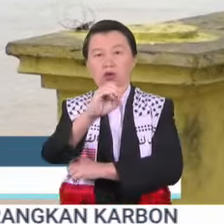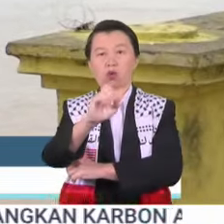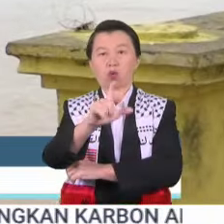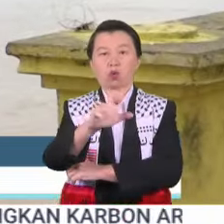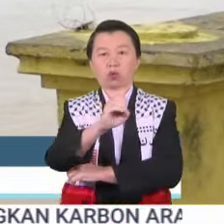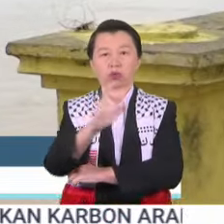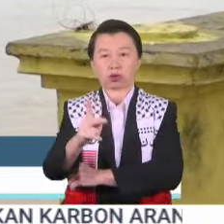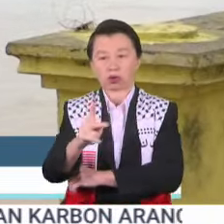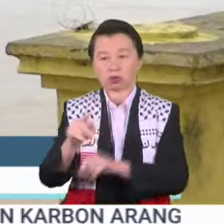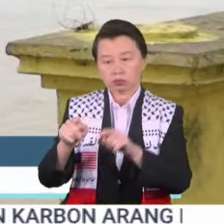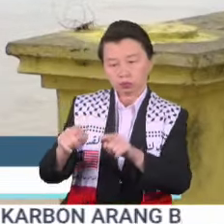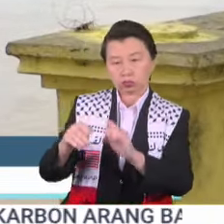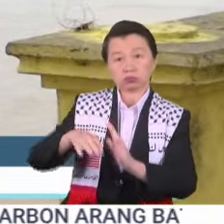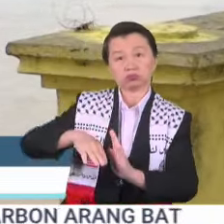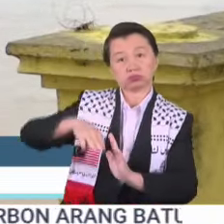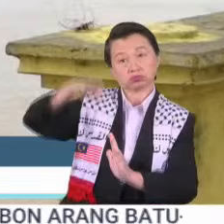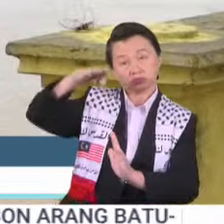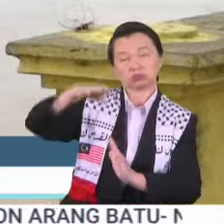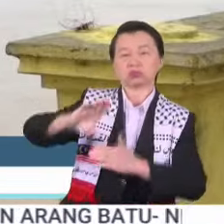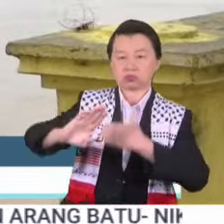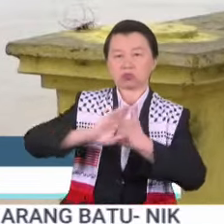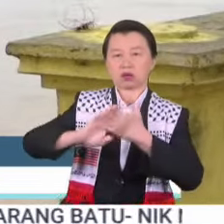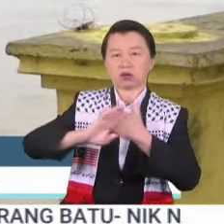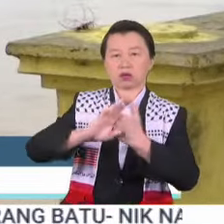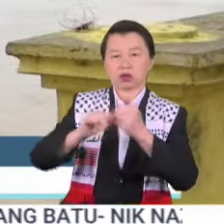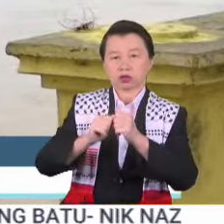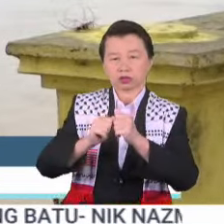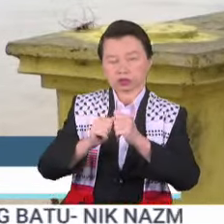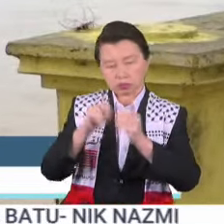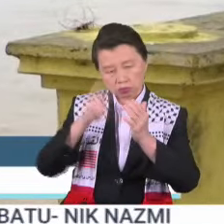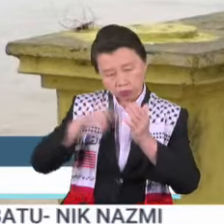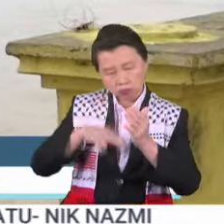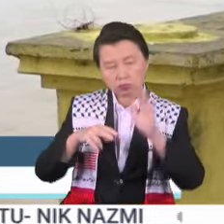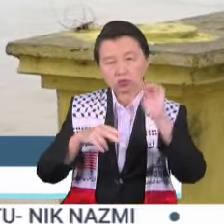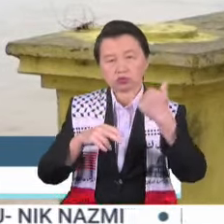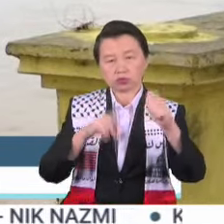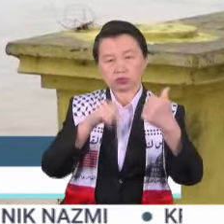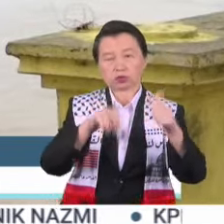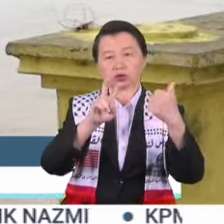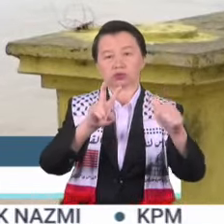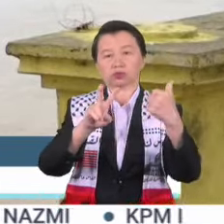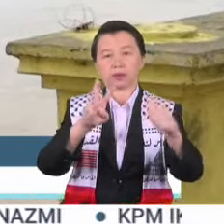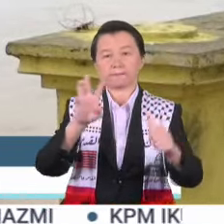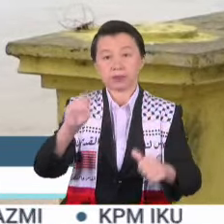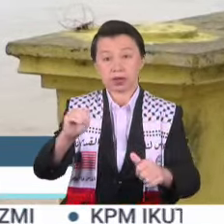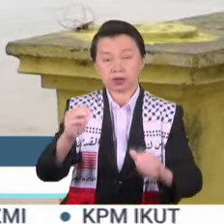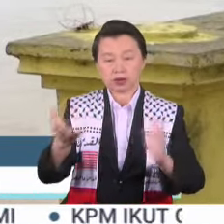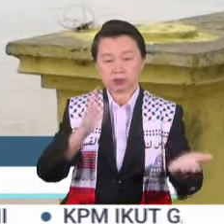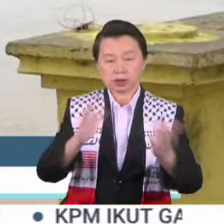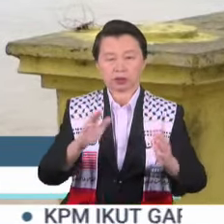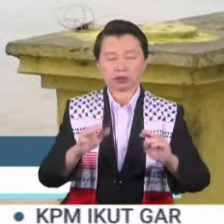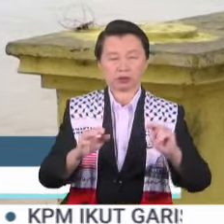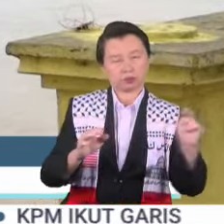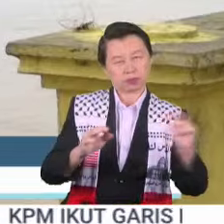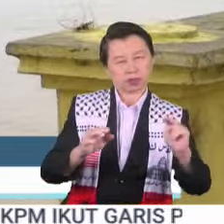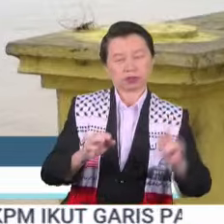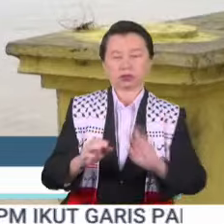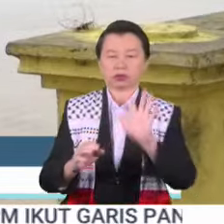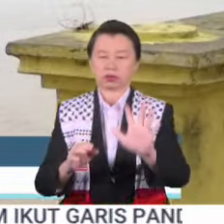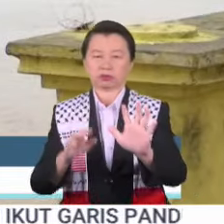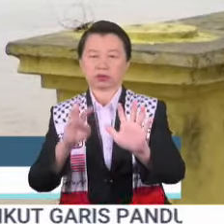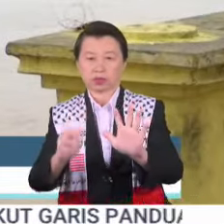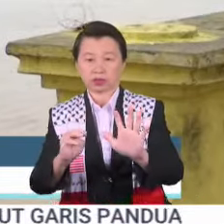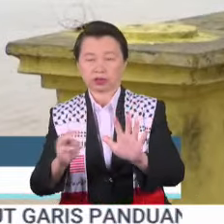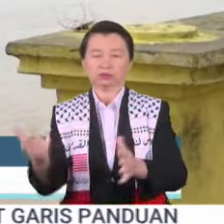Panjang masih melepasi paras bahaya dengan bacaan 10.25 meter berbanding paras normal 5